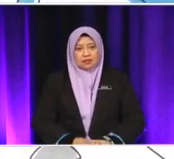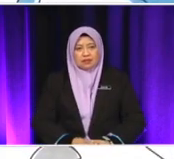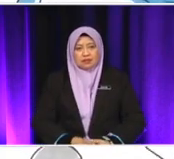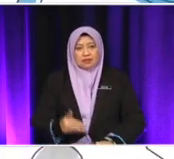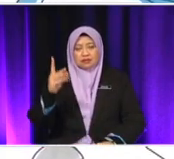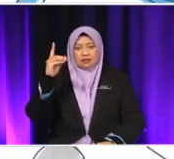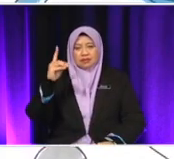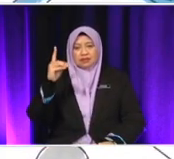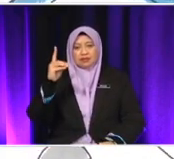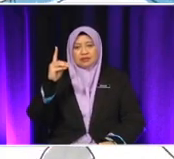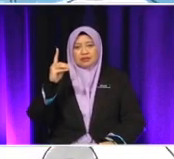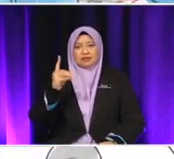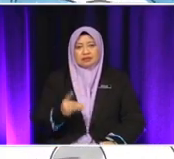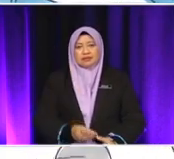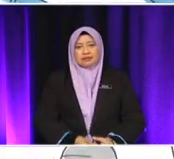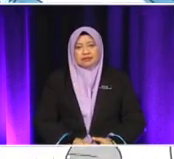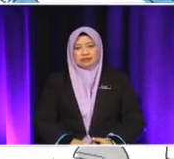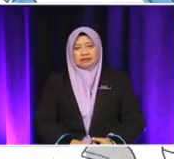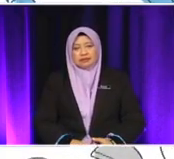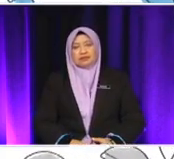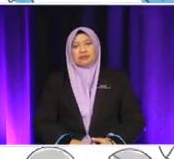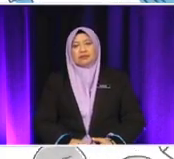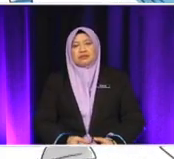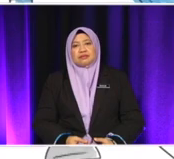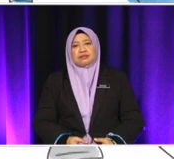pengeluaran untuk menguasai pasaran